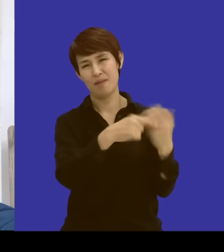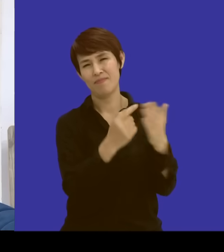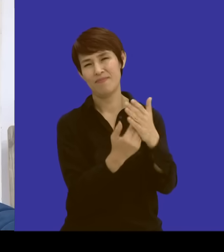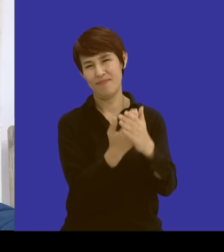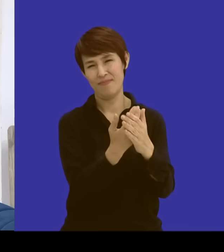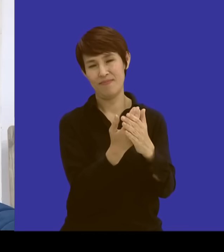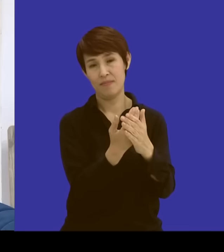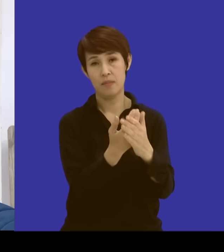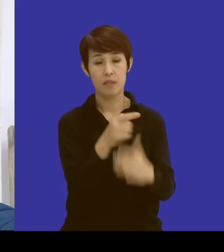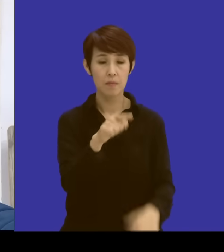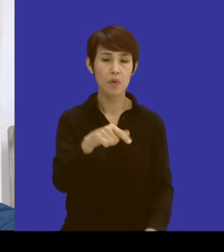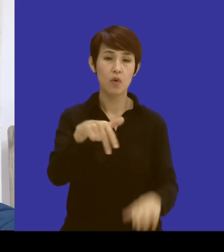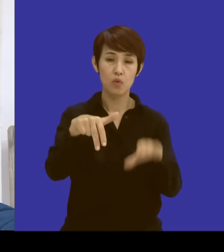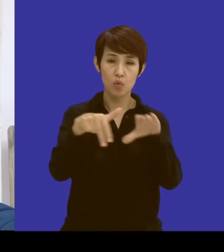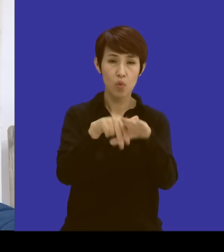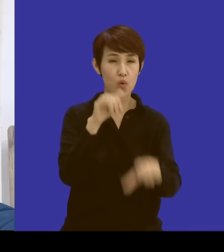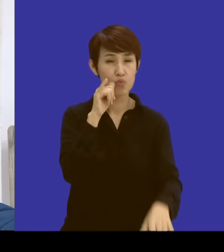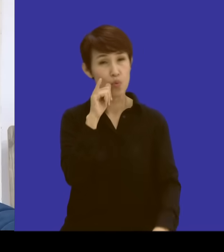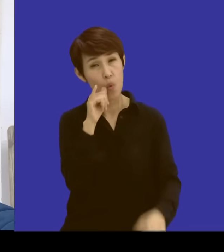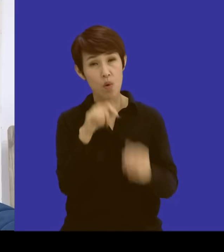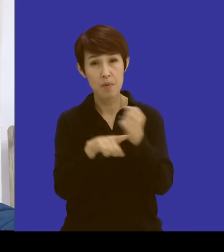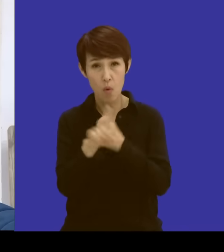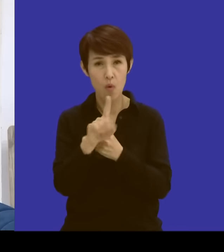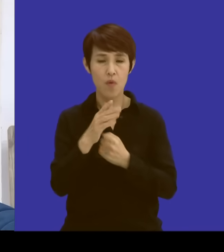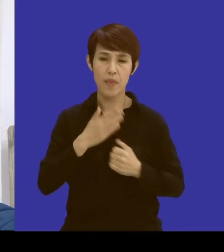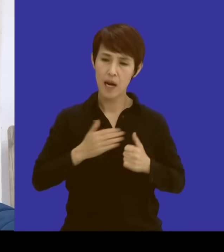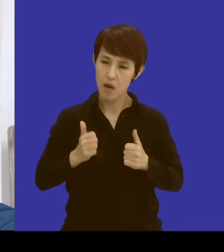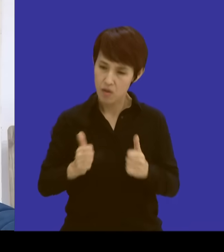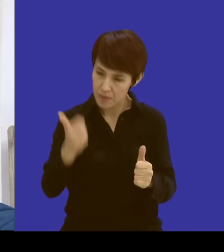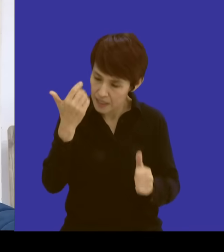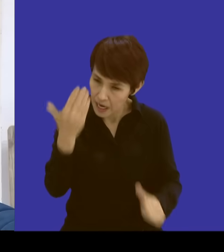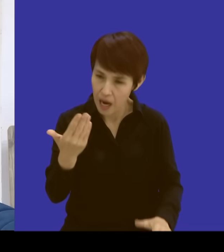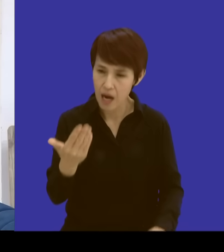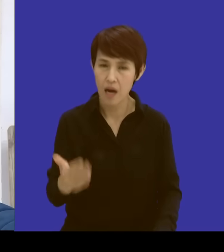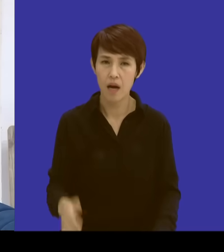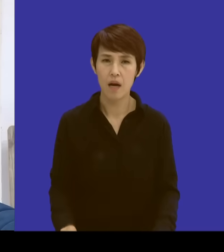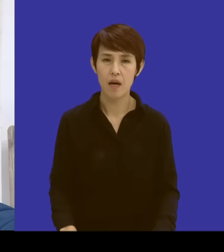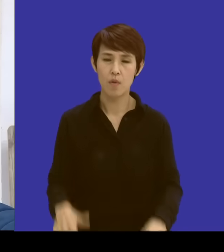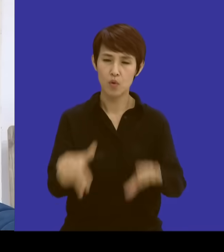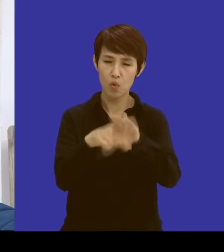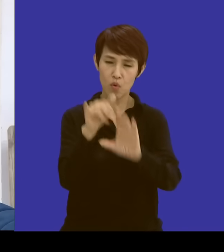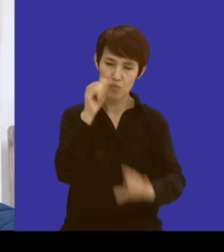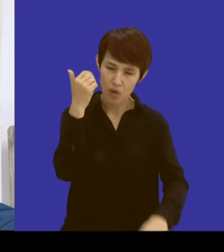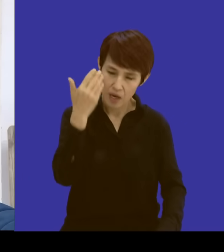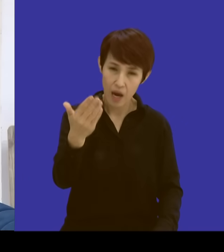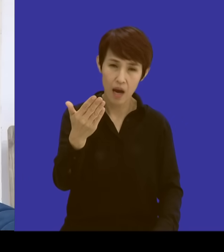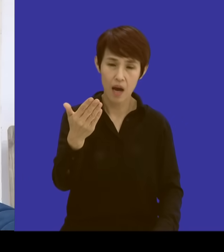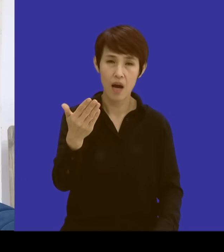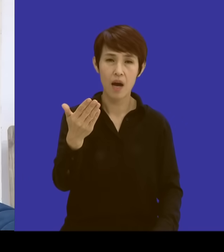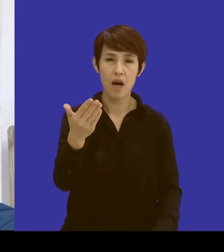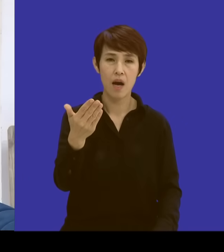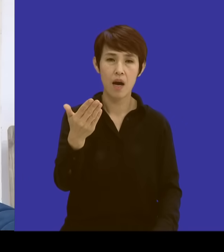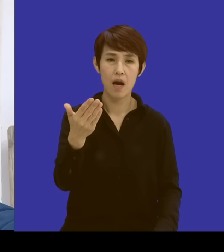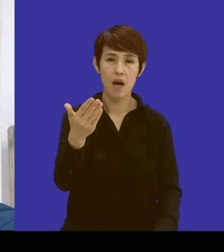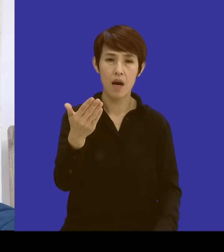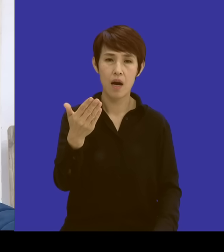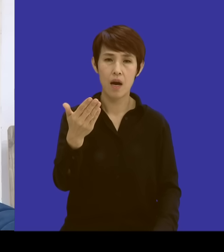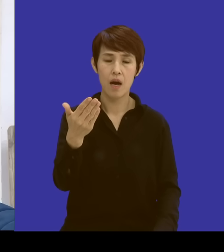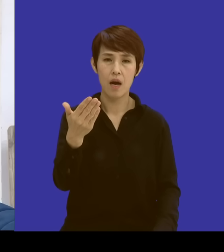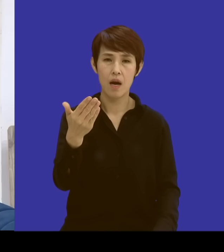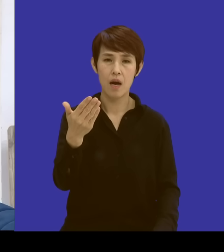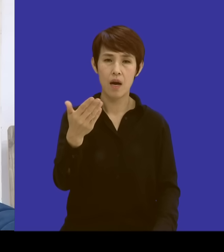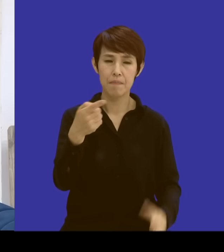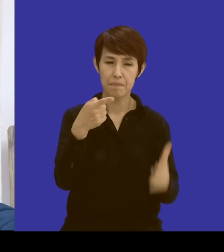그러니까 종교 중독이라는 것이 사실 내가 열심인가, 신앙적인 열심인가, 종교 중독인가를 알아보는 아주